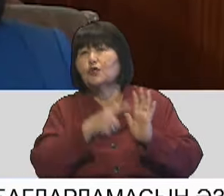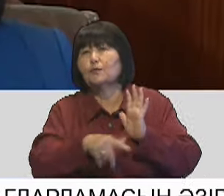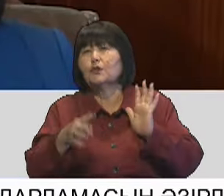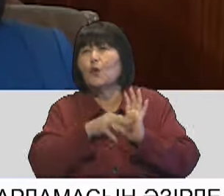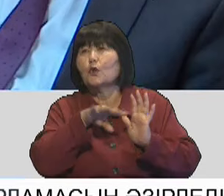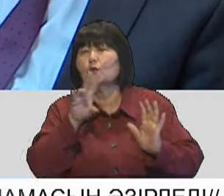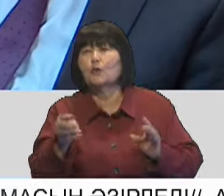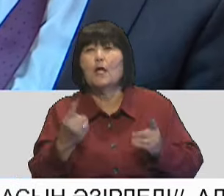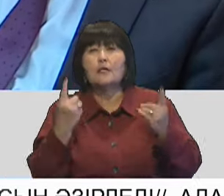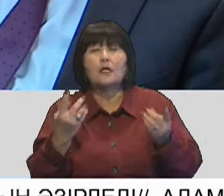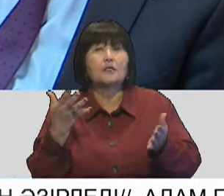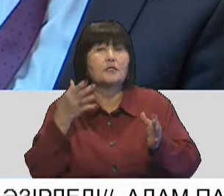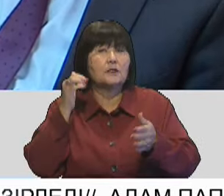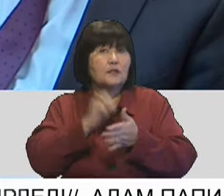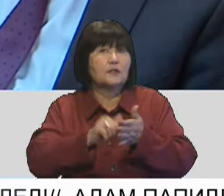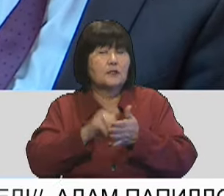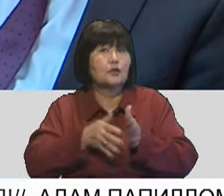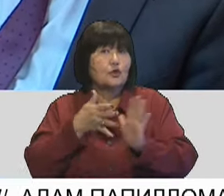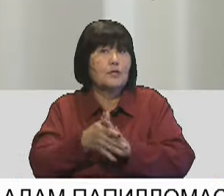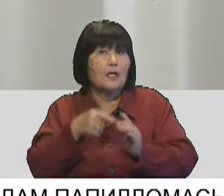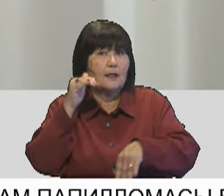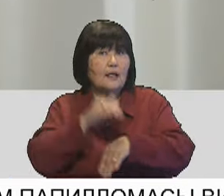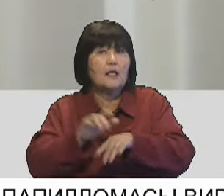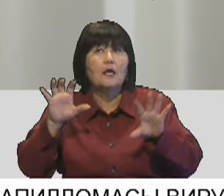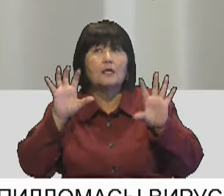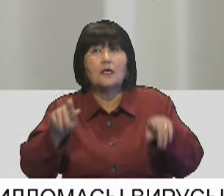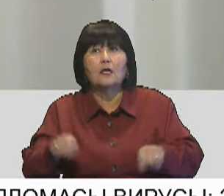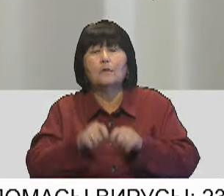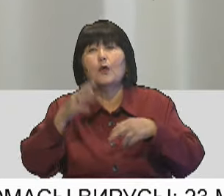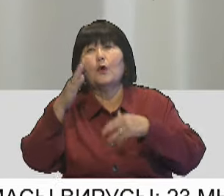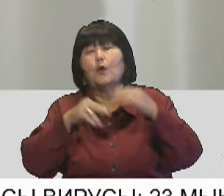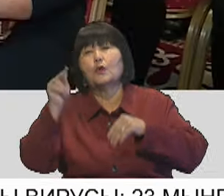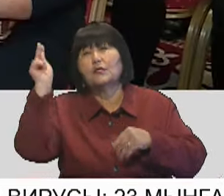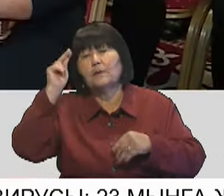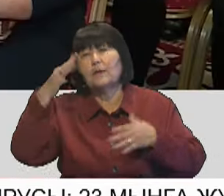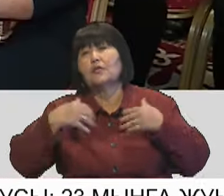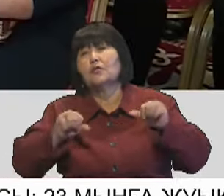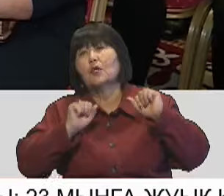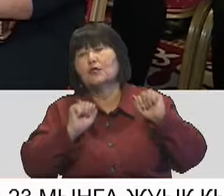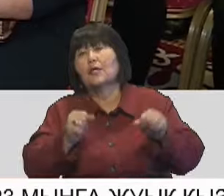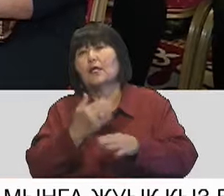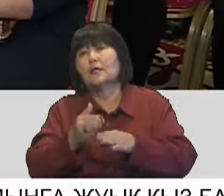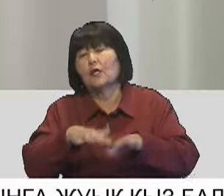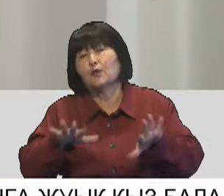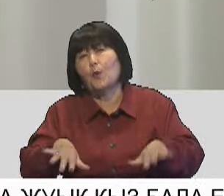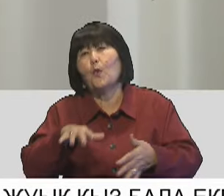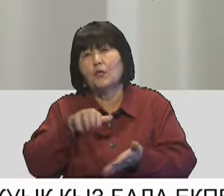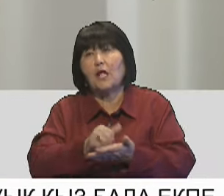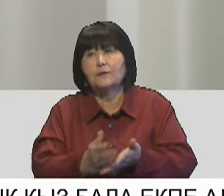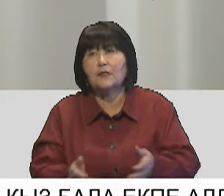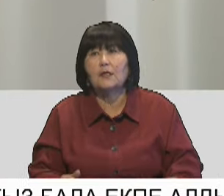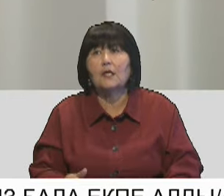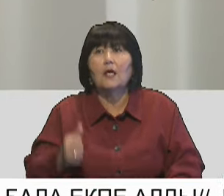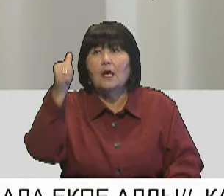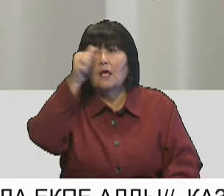миллион теңгенің негізсіз жұмсалғанын анықтаған. Заңбұзушылықтар әсіресе құрылыс, білім, денсаулық сақтау салаларында орын алыпты. Қызылорда